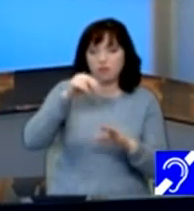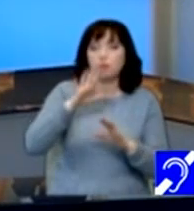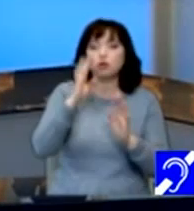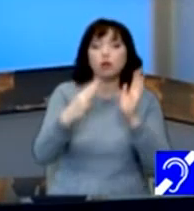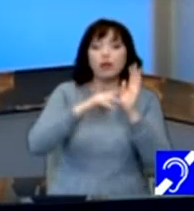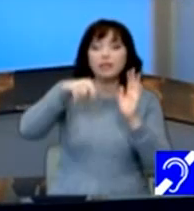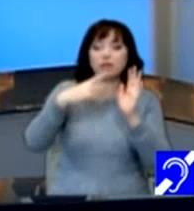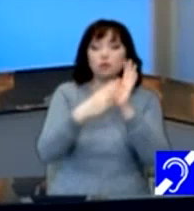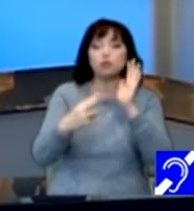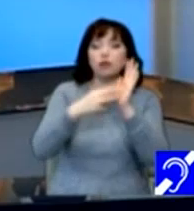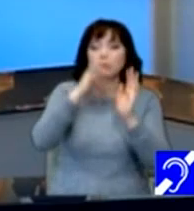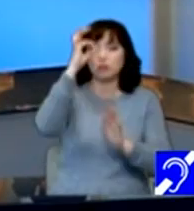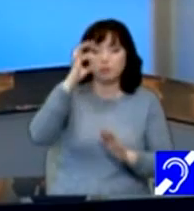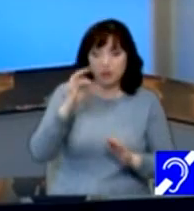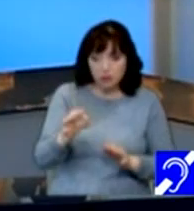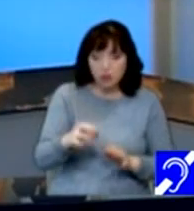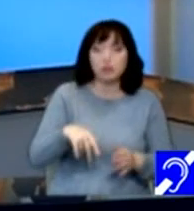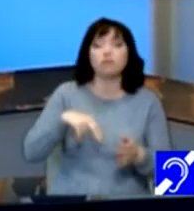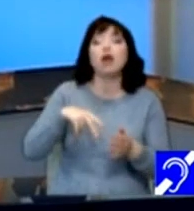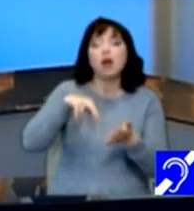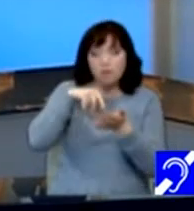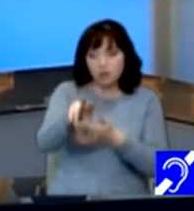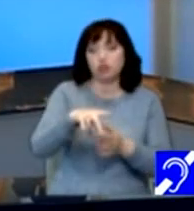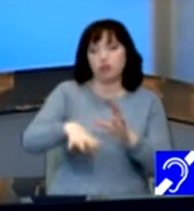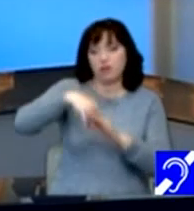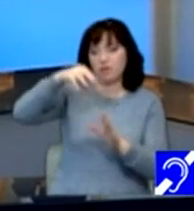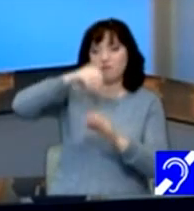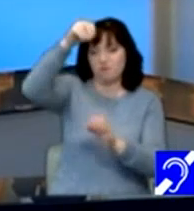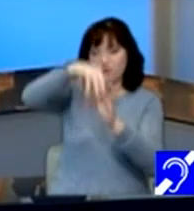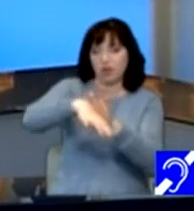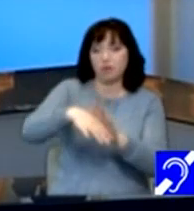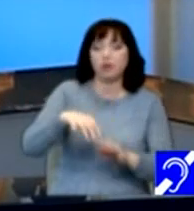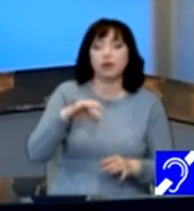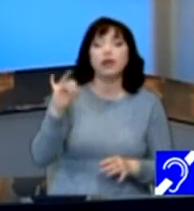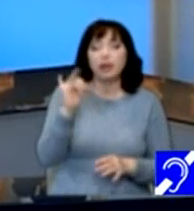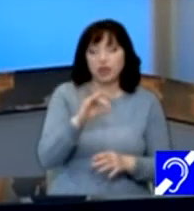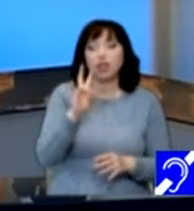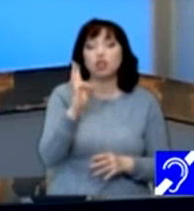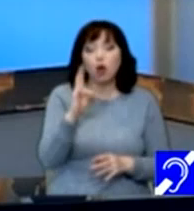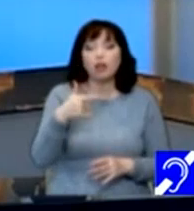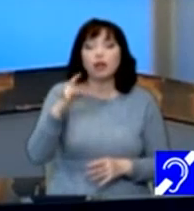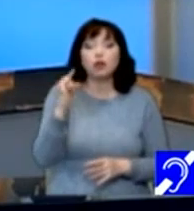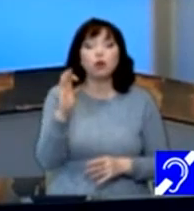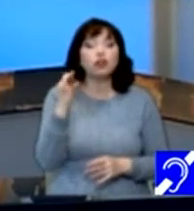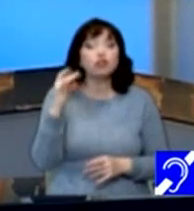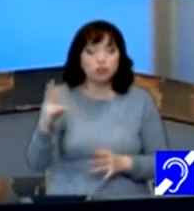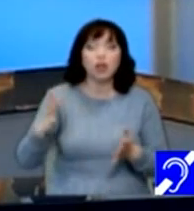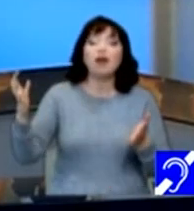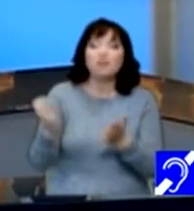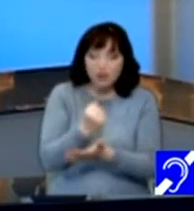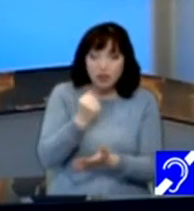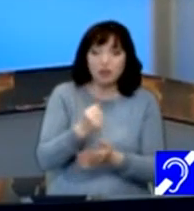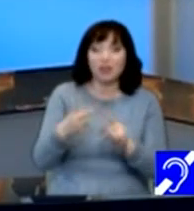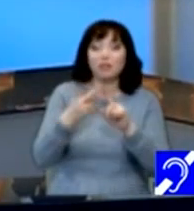9,98% dintre cei peste 100.000 de alegători s-au prezentat la urne, iar candidatul independent Nicolae Grigorișin a câștigat cel